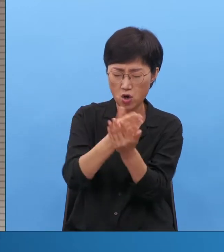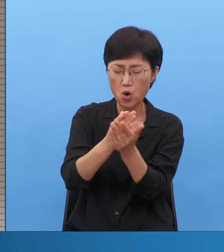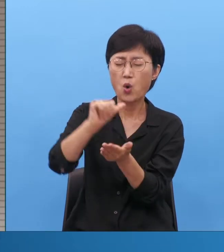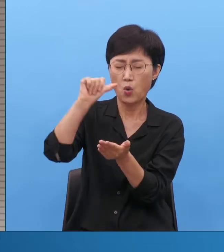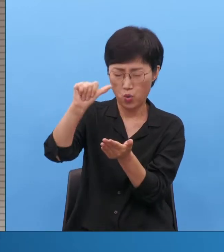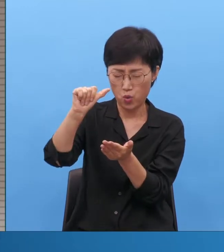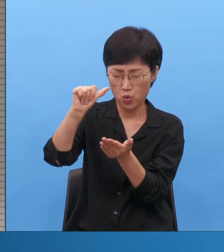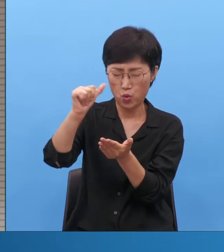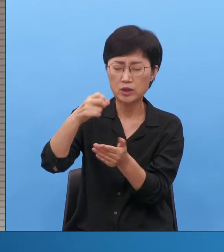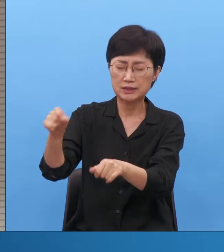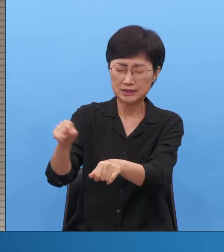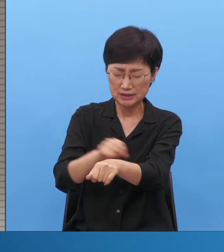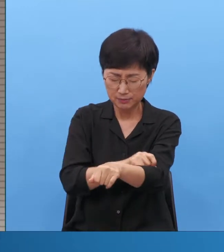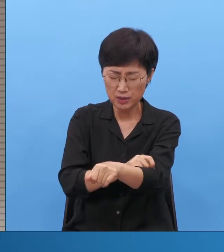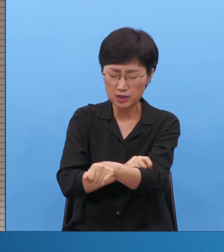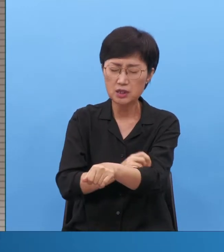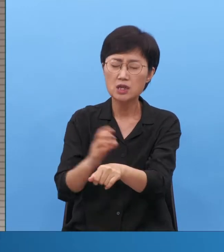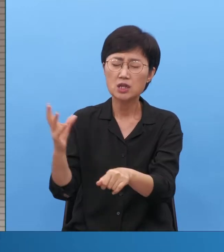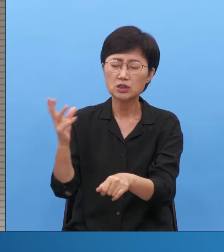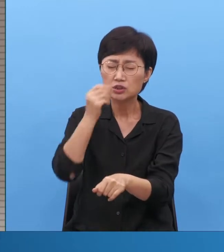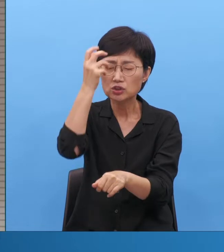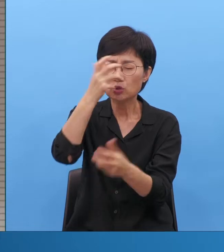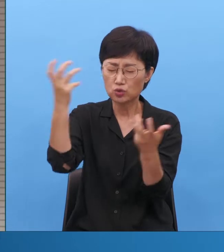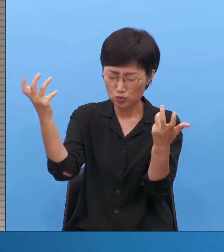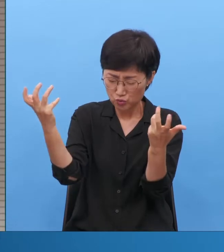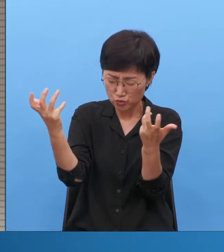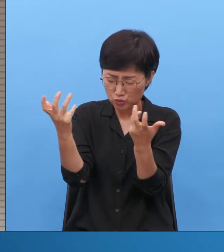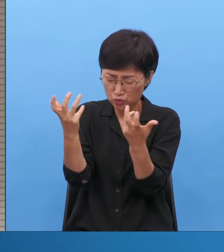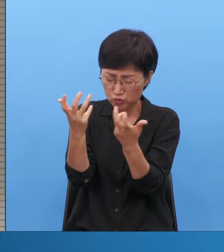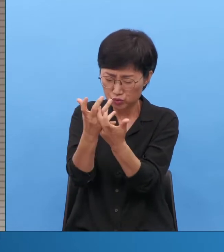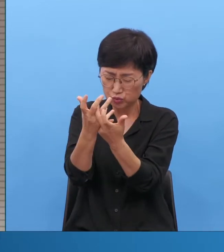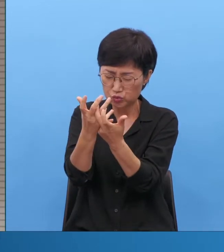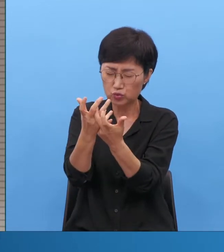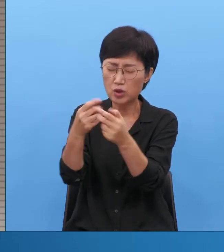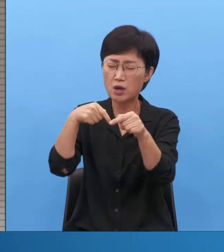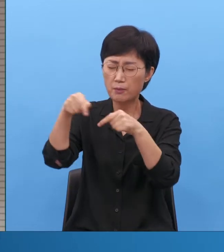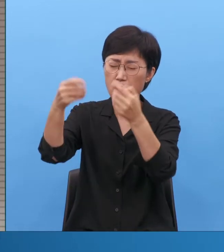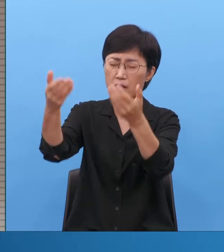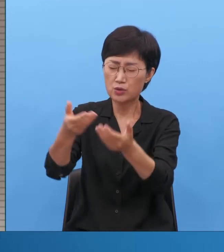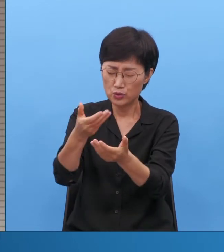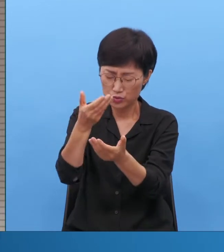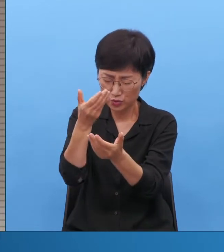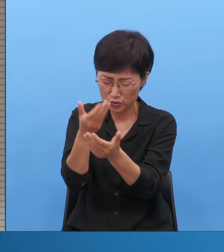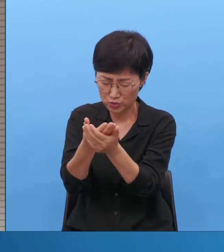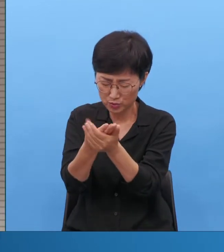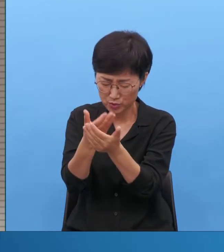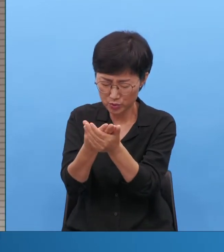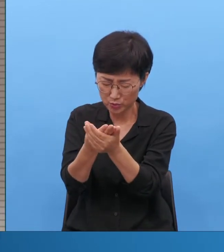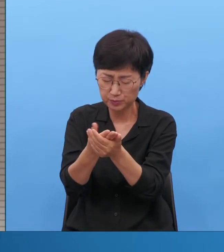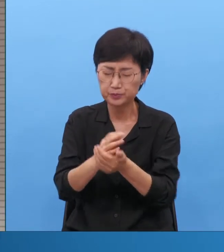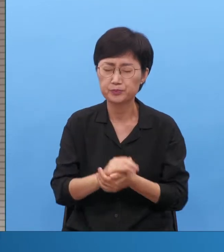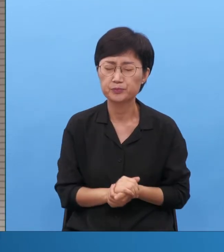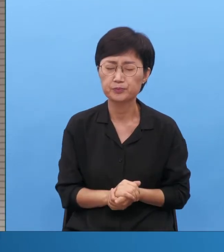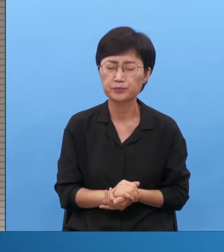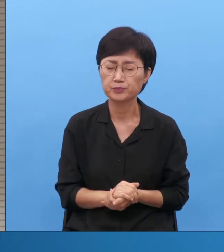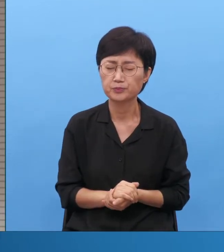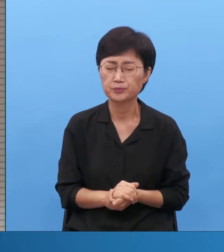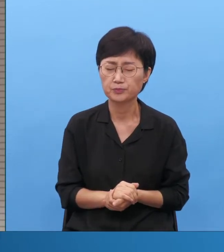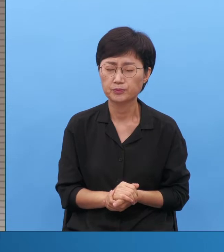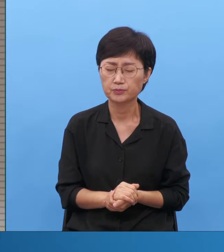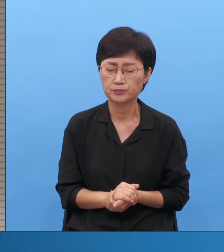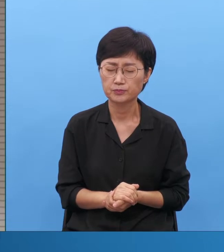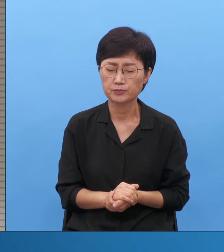특별히 오직 성령의 영으로만 충만하도록 역사하여 주옵소서. Fill your servant with only the Holy Spirit and the five powers as he preaches